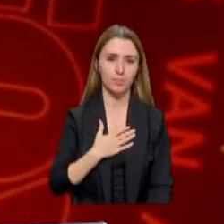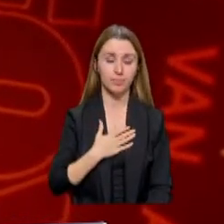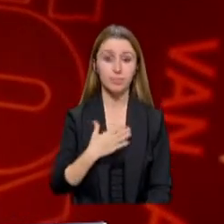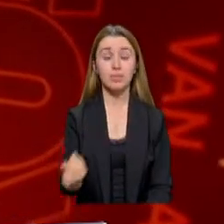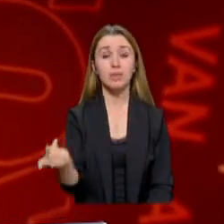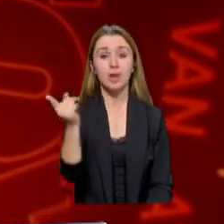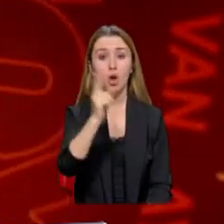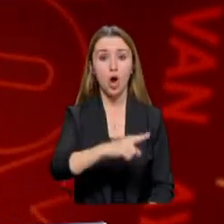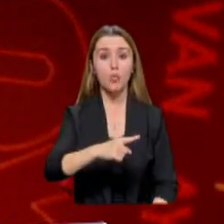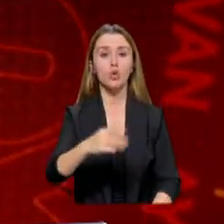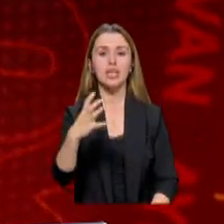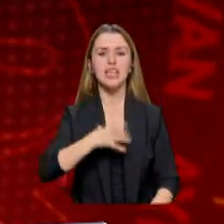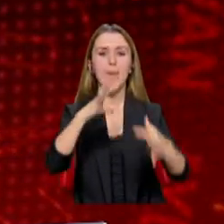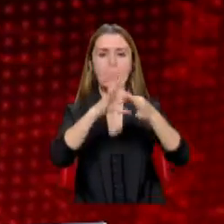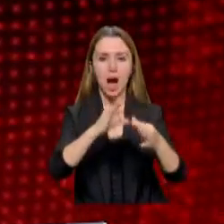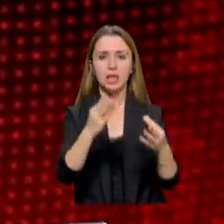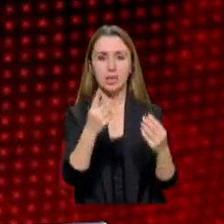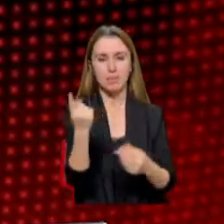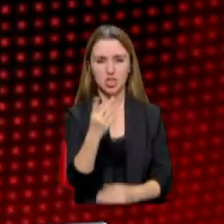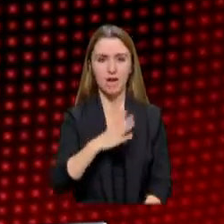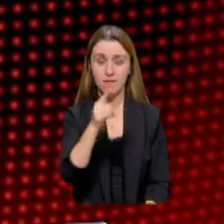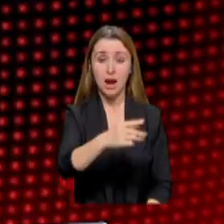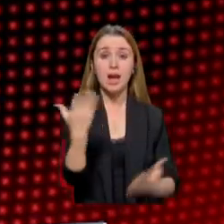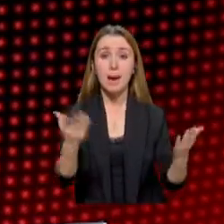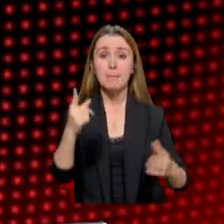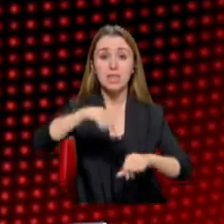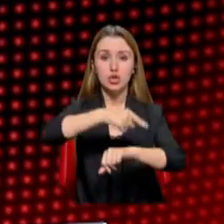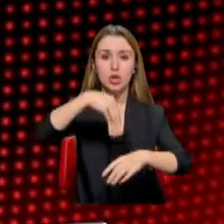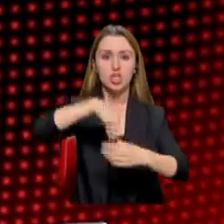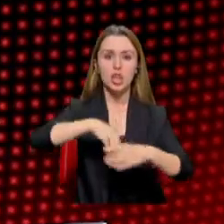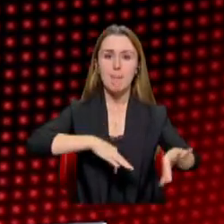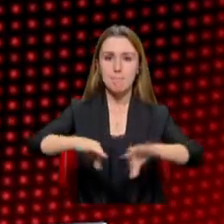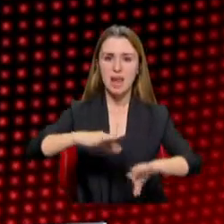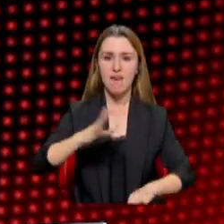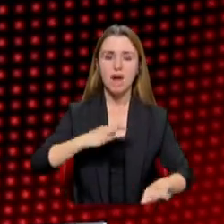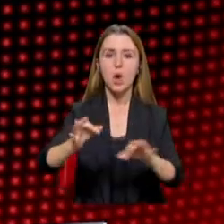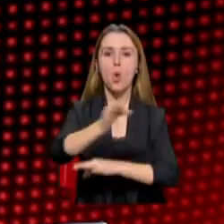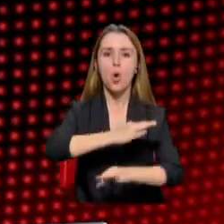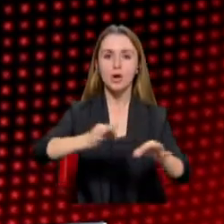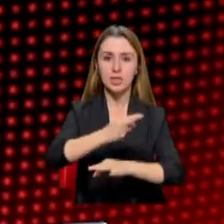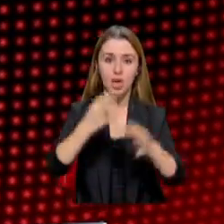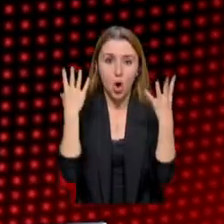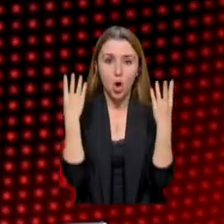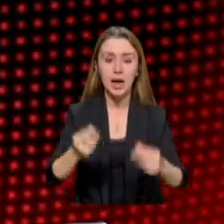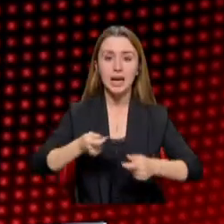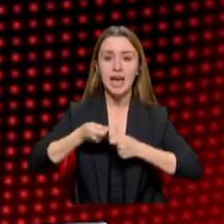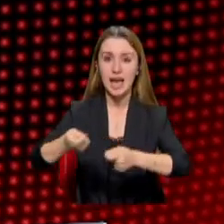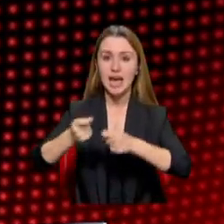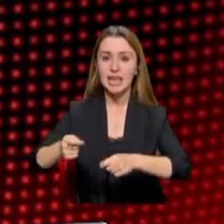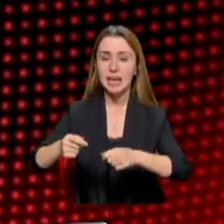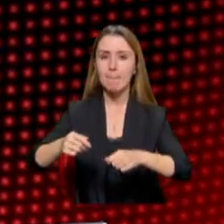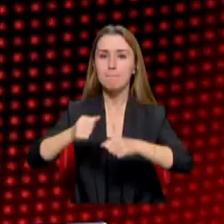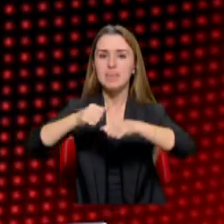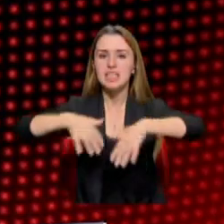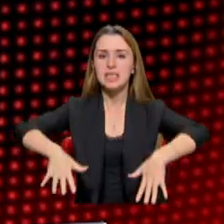diğeri Hilafet çağrıları ve aslında bir süredir planlı organize bir şekilde eğitim sisteminin